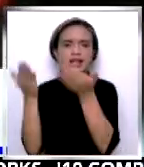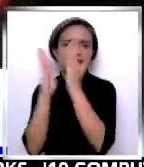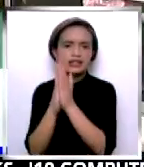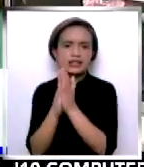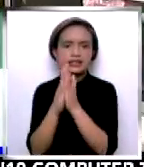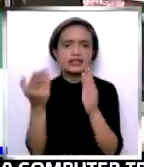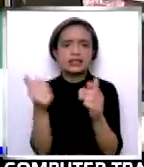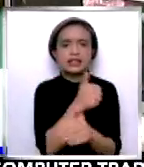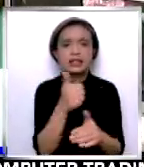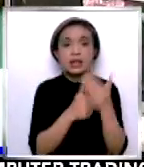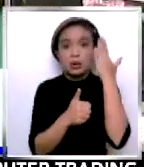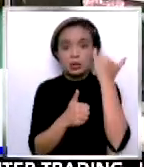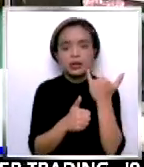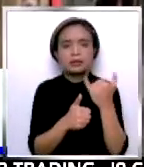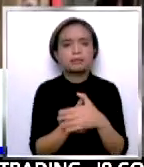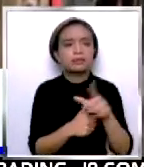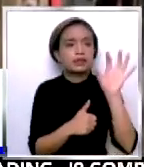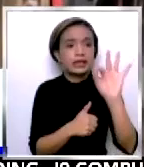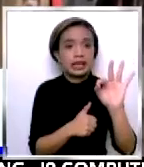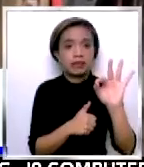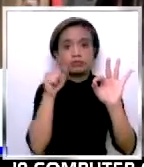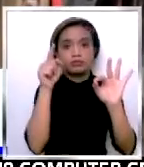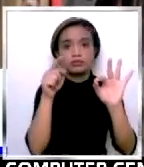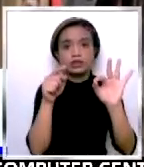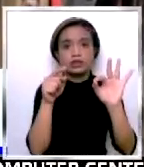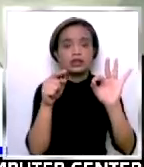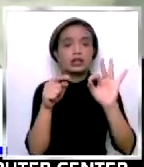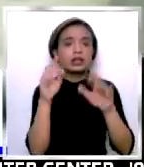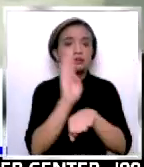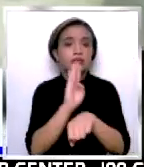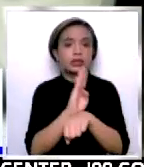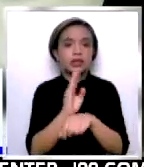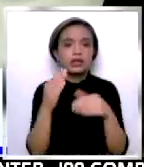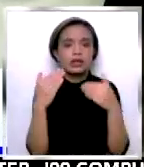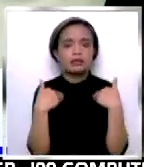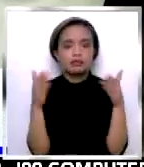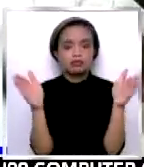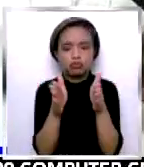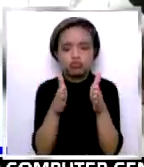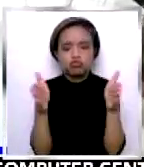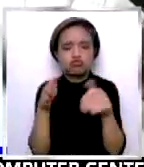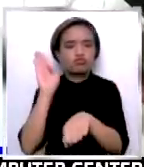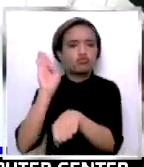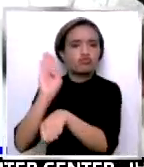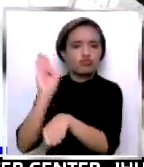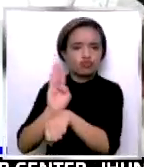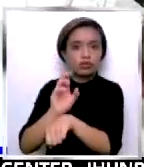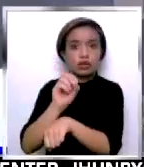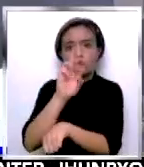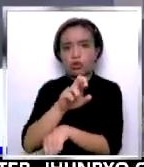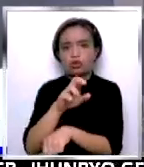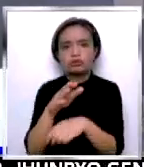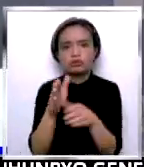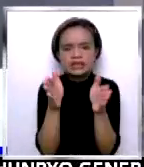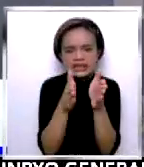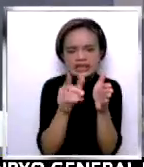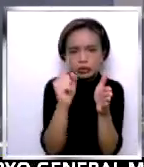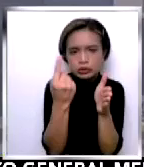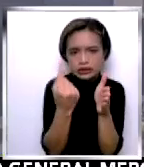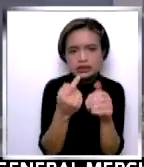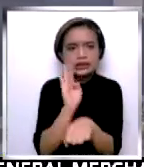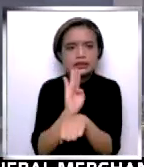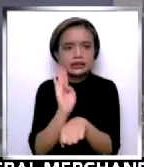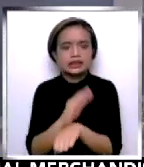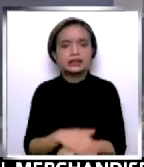pat siyam sa bawat 10 negosyo sa bansa. Nasa kategorya ng micro at small enterprises o maliliit na negosyo lang. You